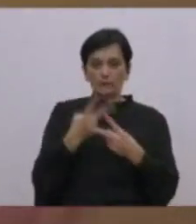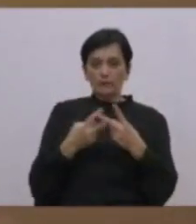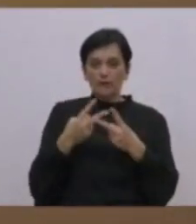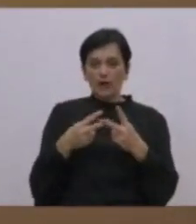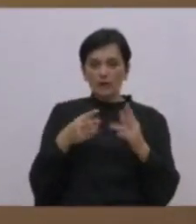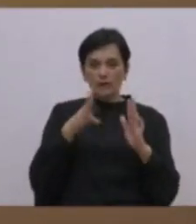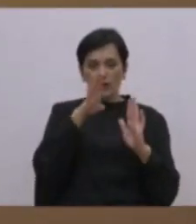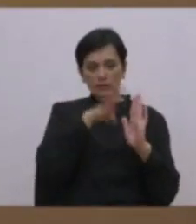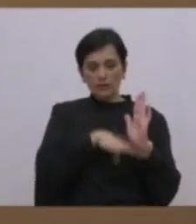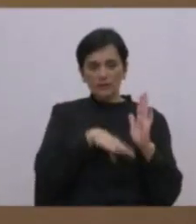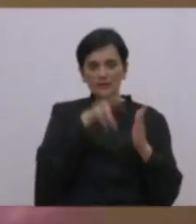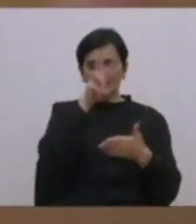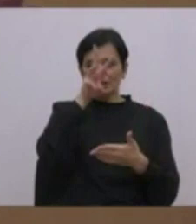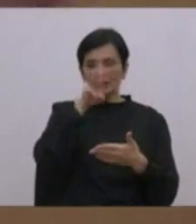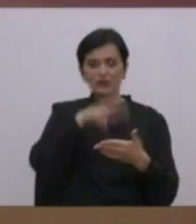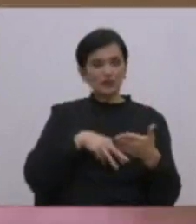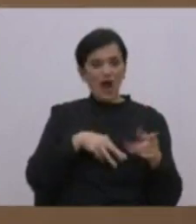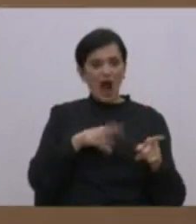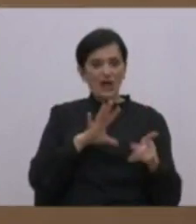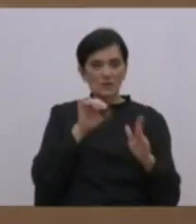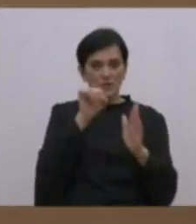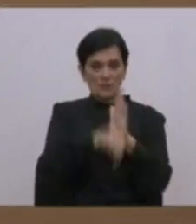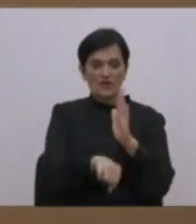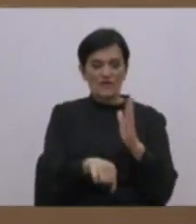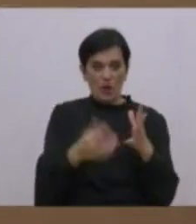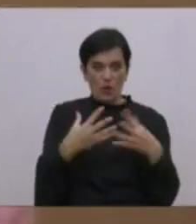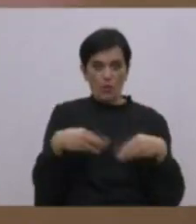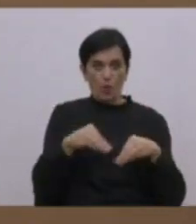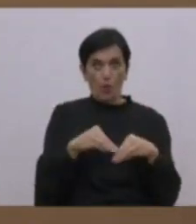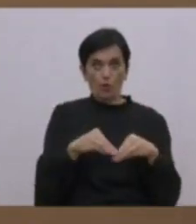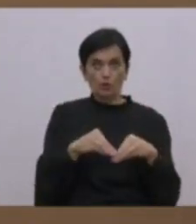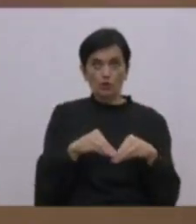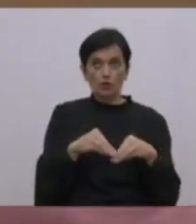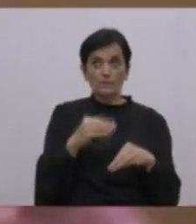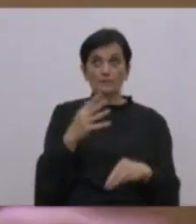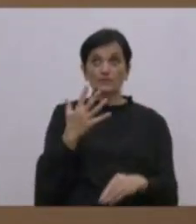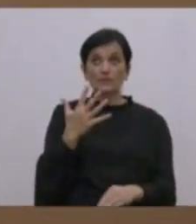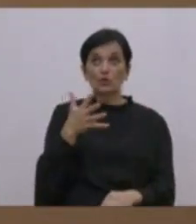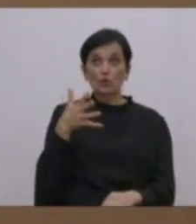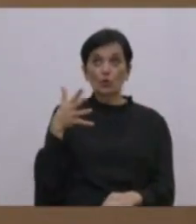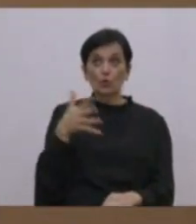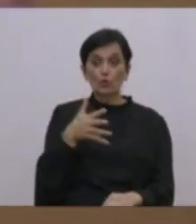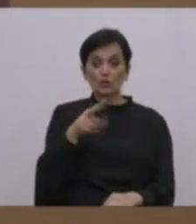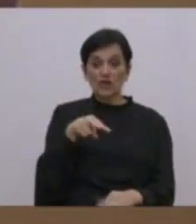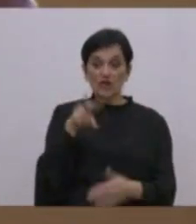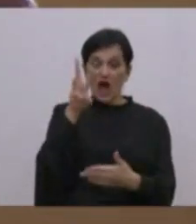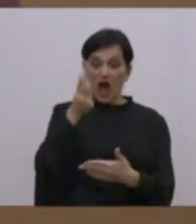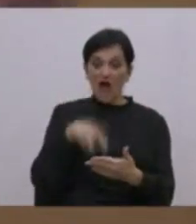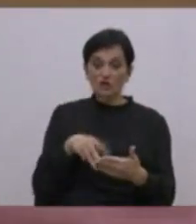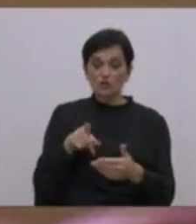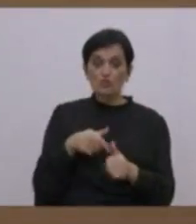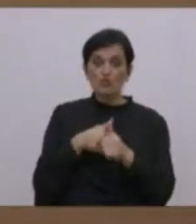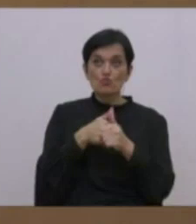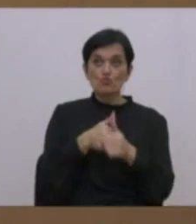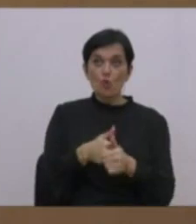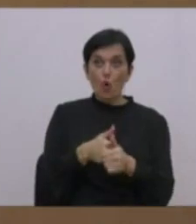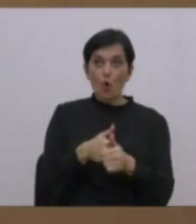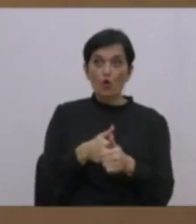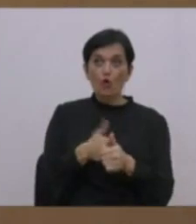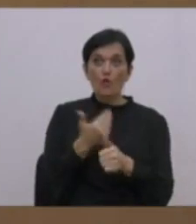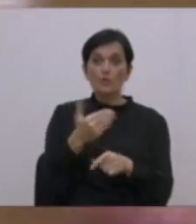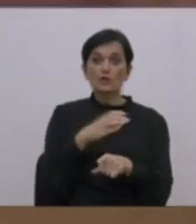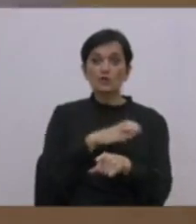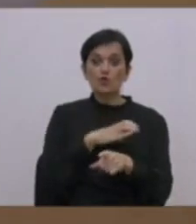ის ჯარიმა კი არ არის, ის არის მკვლელობა ოჯახის. იმიტომ რომ 5000 ლარს ვაჯარიმებ, ამას მოყვება მერე დაყადაღება მთელი